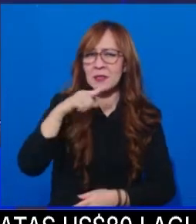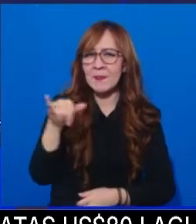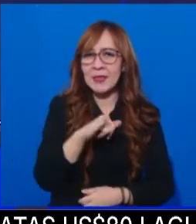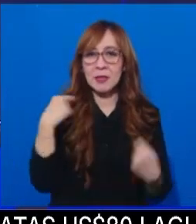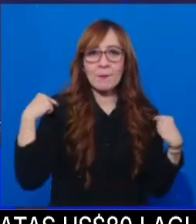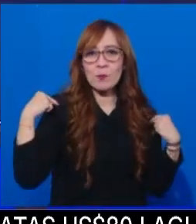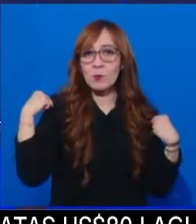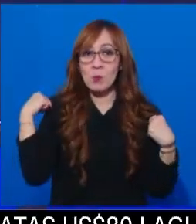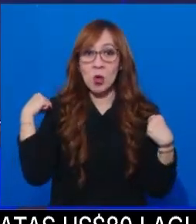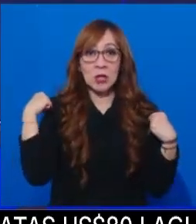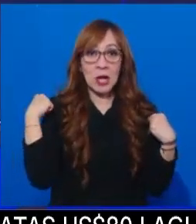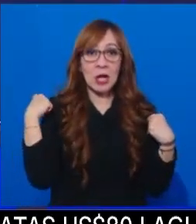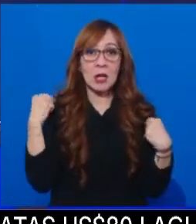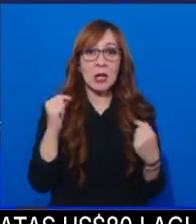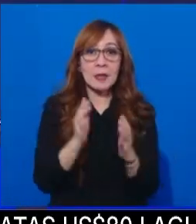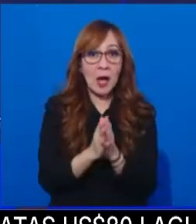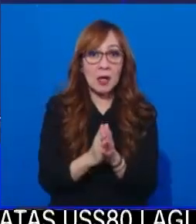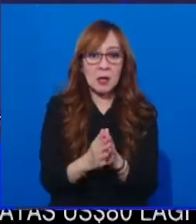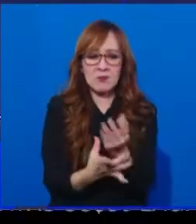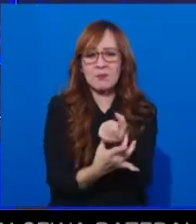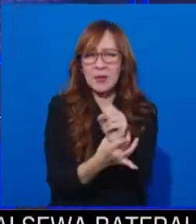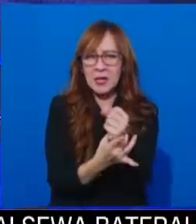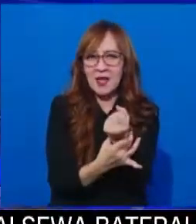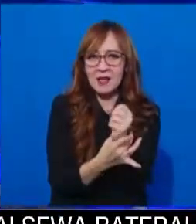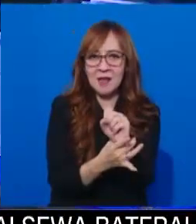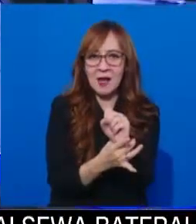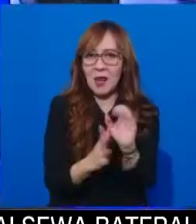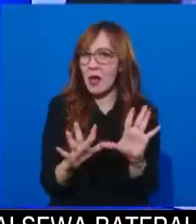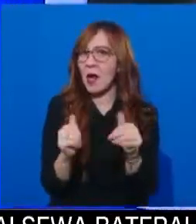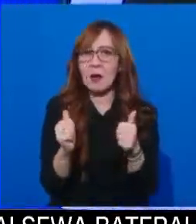dengan sejumlah perhiasan yang melekat di tubuh mereka.